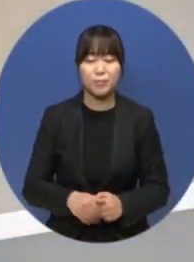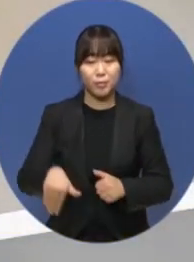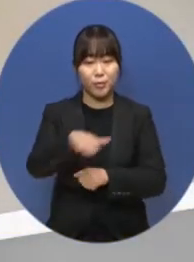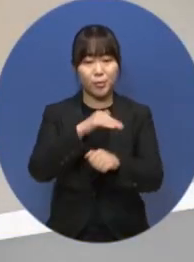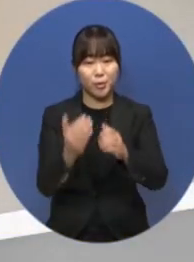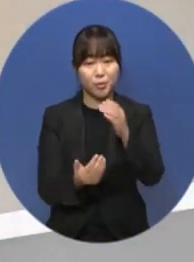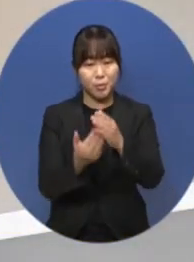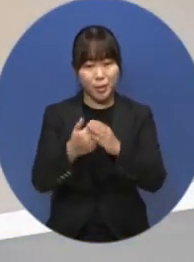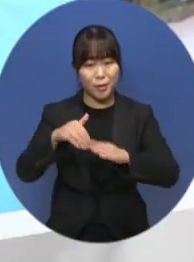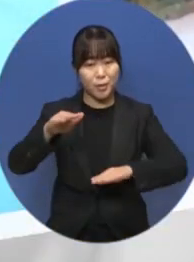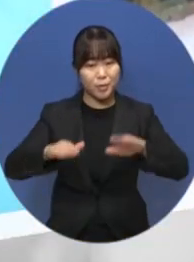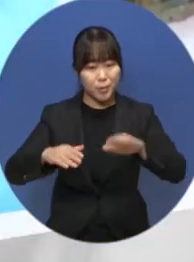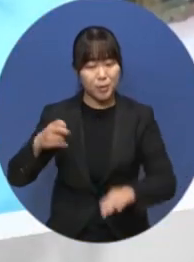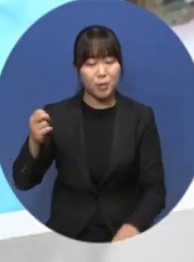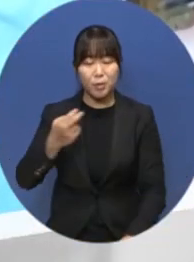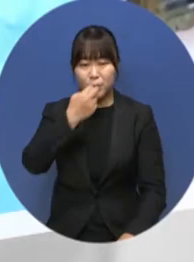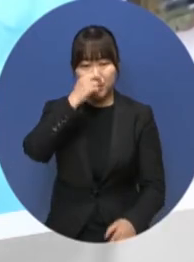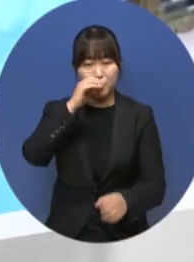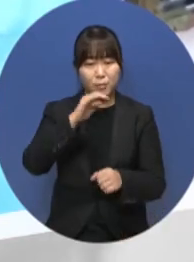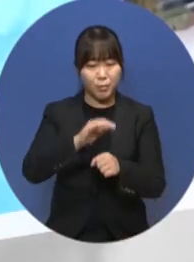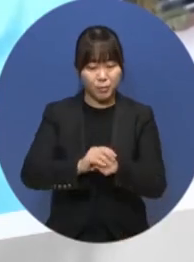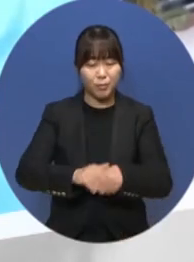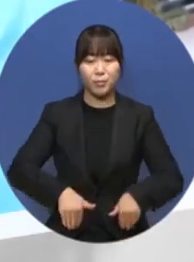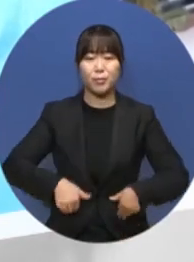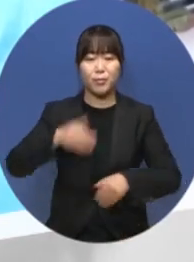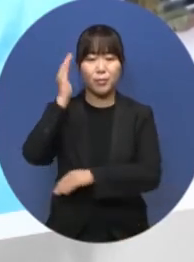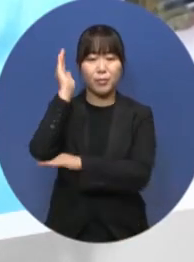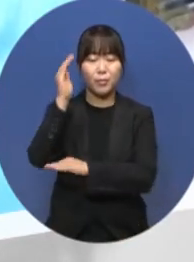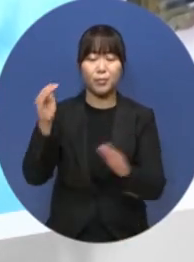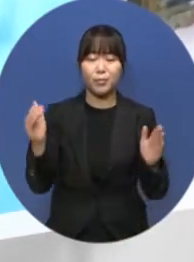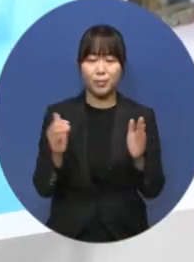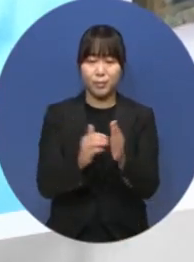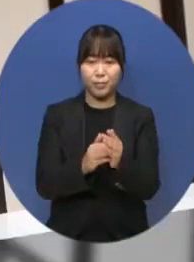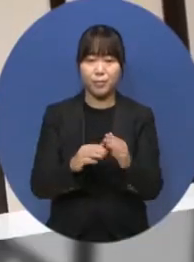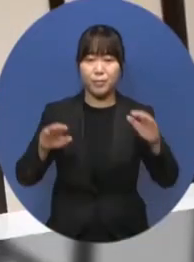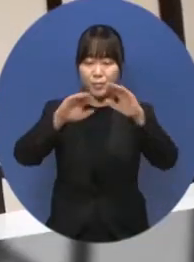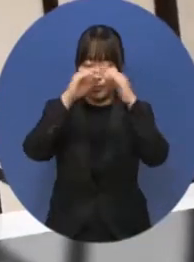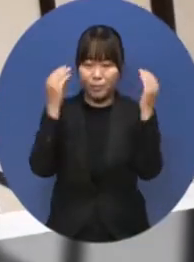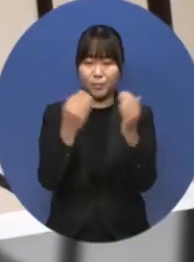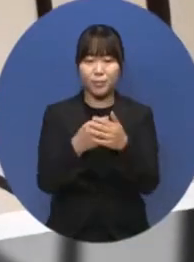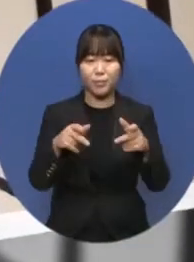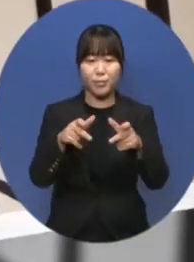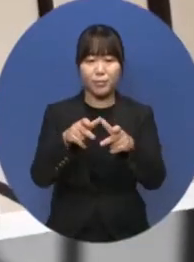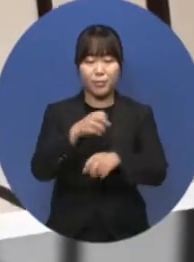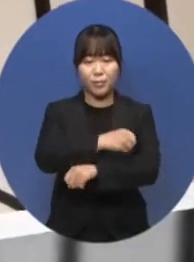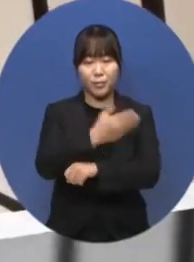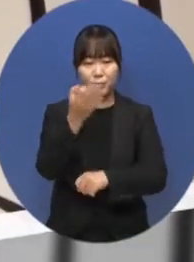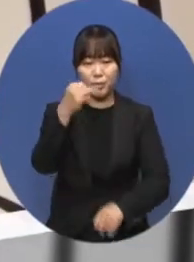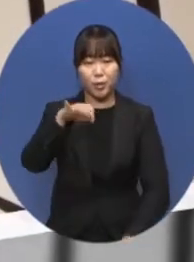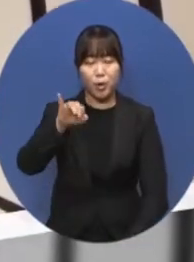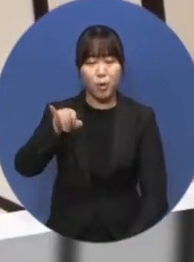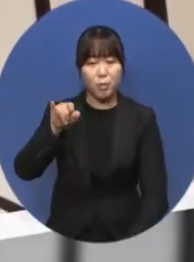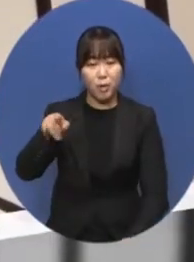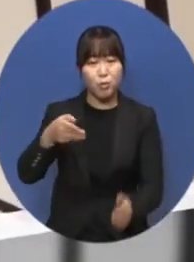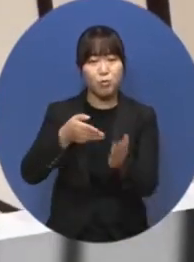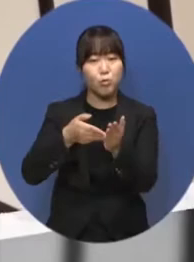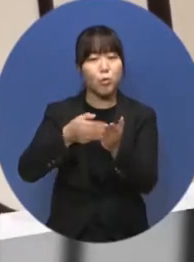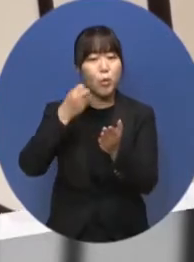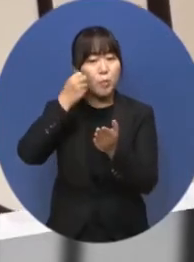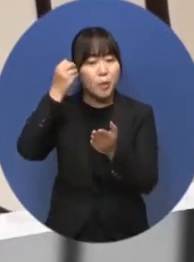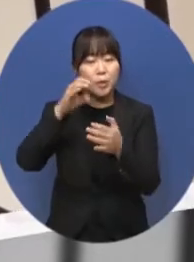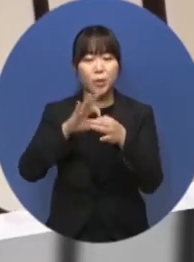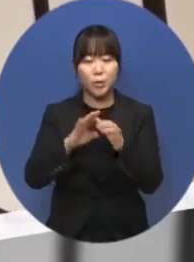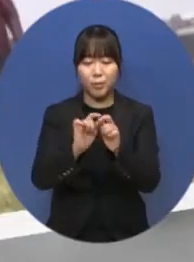우리 주변에서 일어나는 불공정한 사례부터 억울한 사연, 따뜻한 미담까지 장애인신문과 웰페어